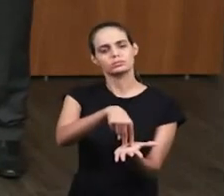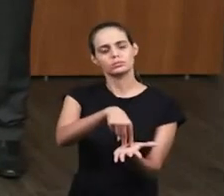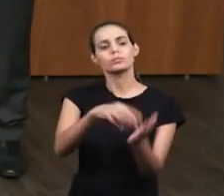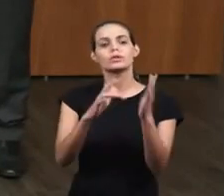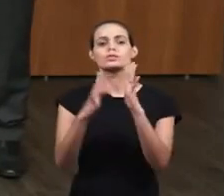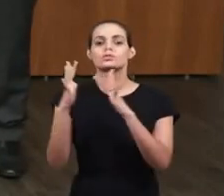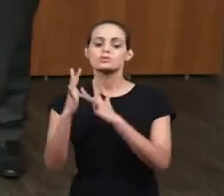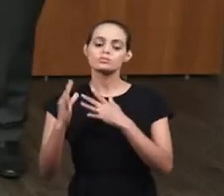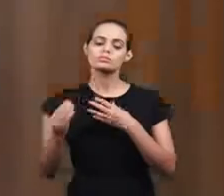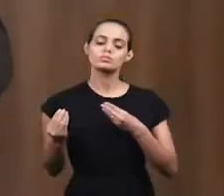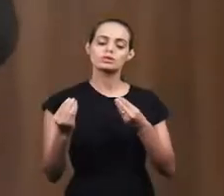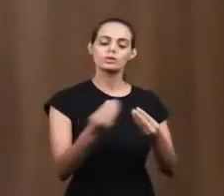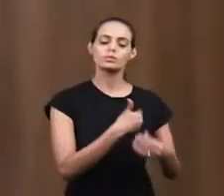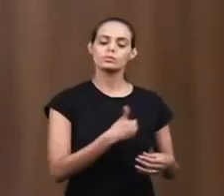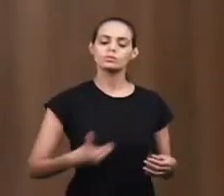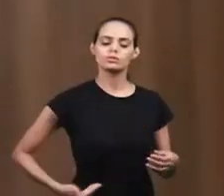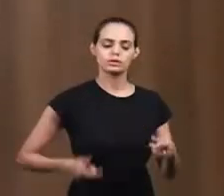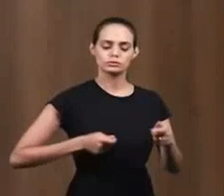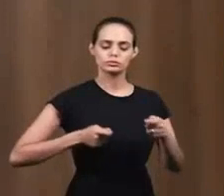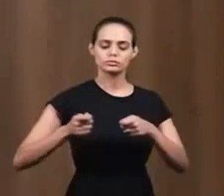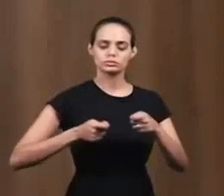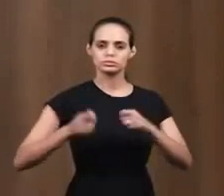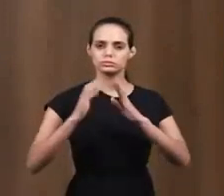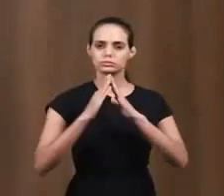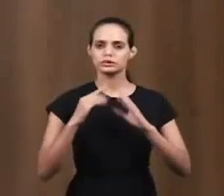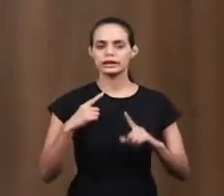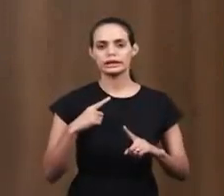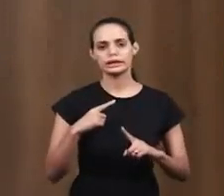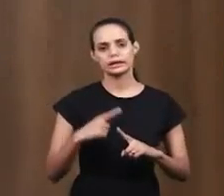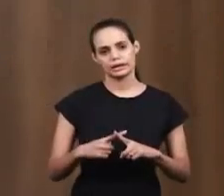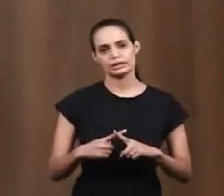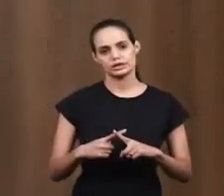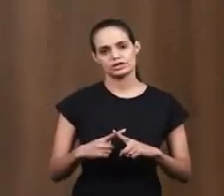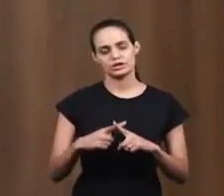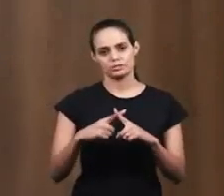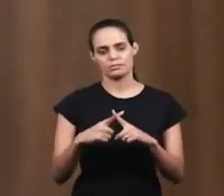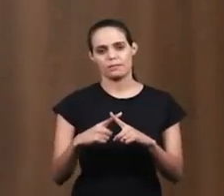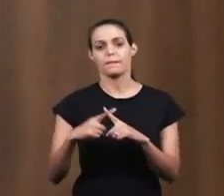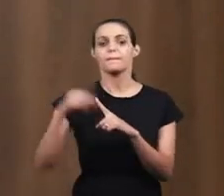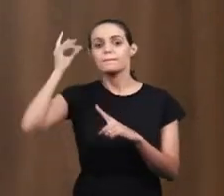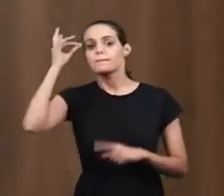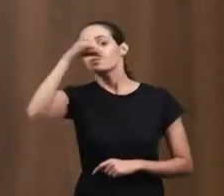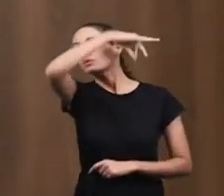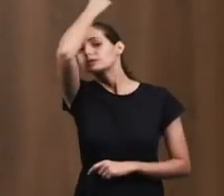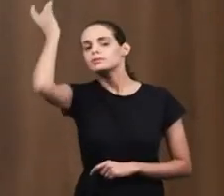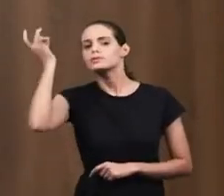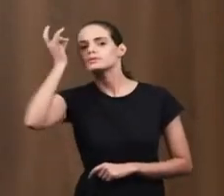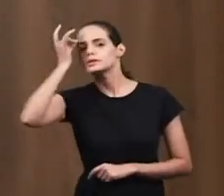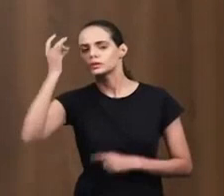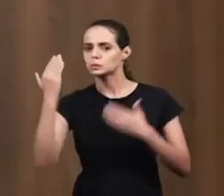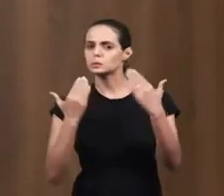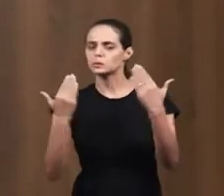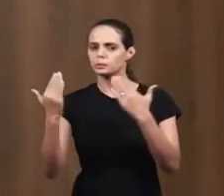er an wen die Regierung der Gemeinde? An den Heiligen Geist. Welch herrliche